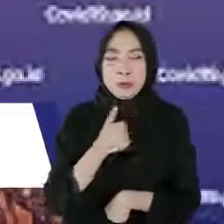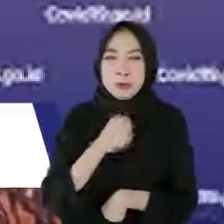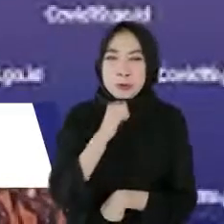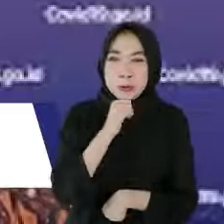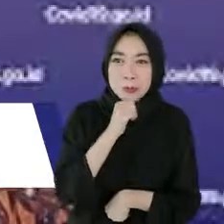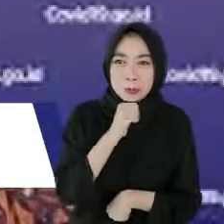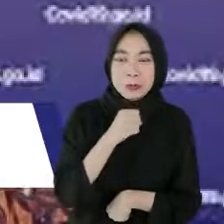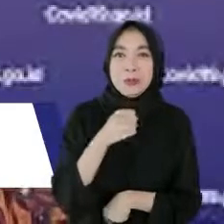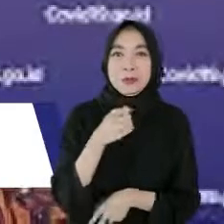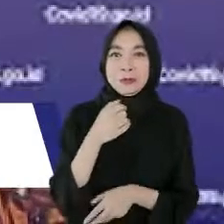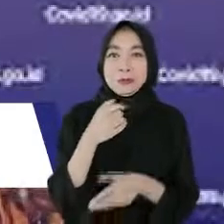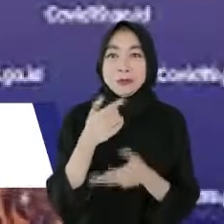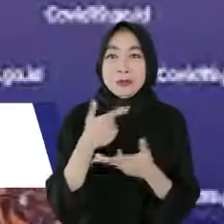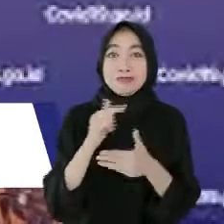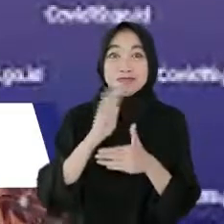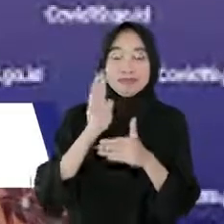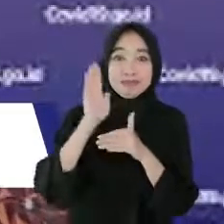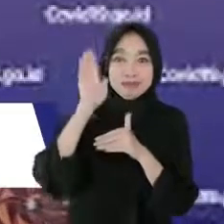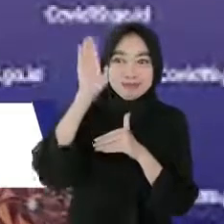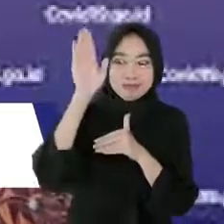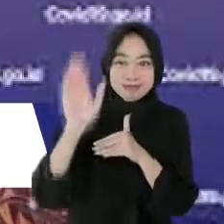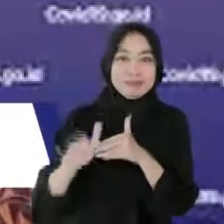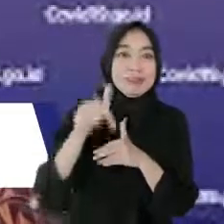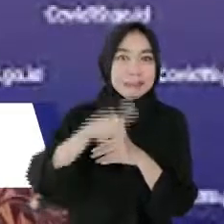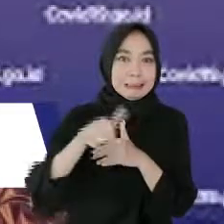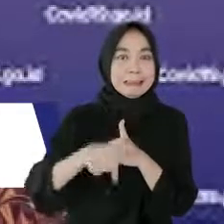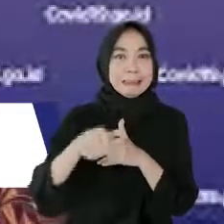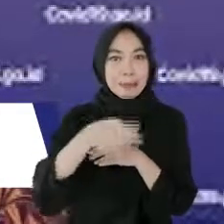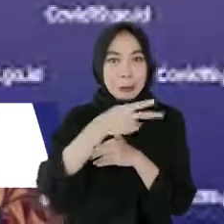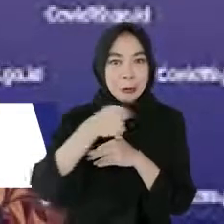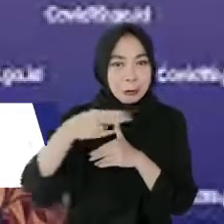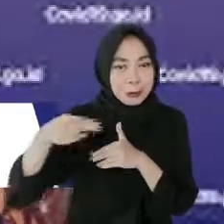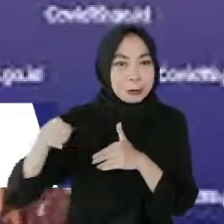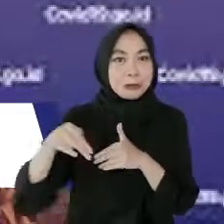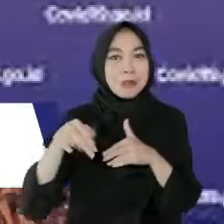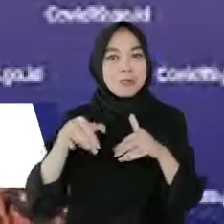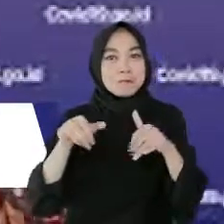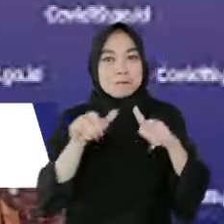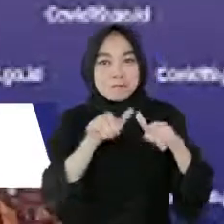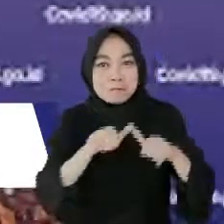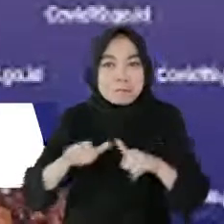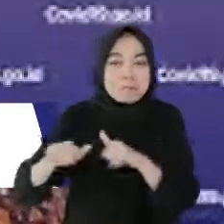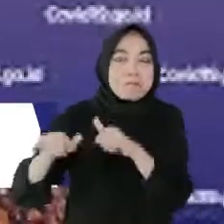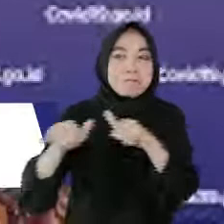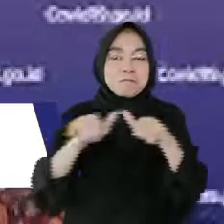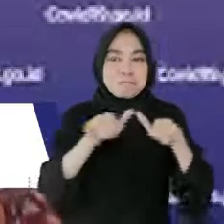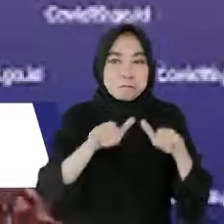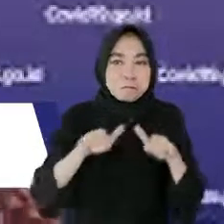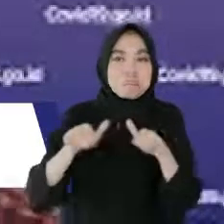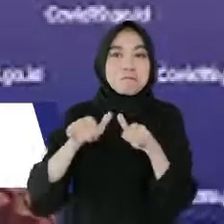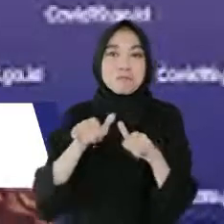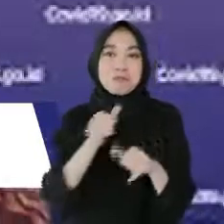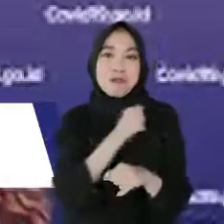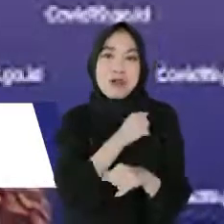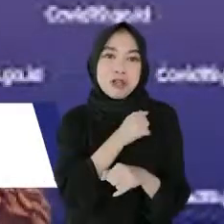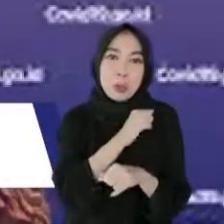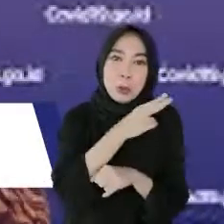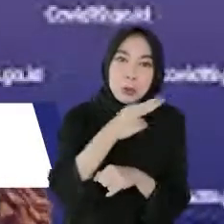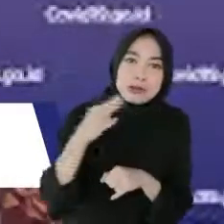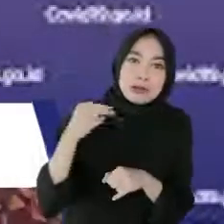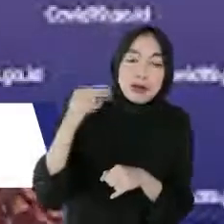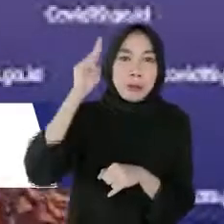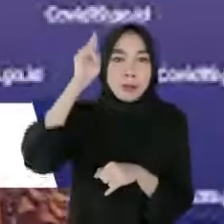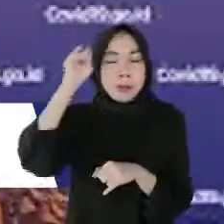waktu kedepan kita akan bersama-sama atau pemerintah Indonesia bangsa Indonesia akan